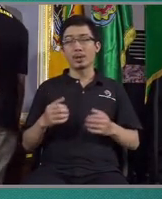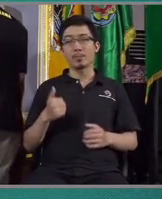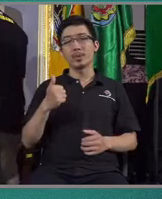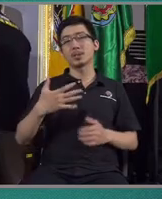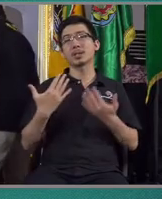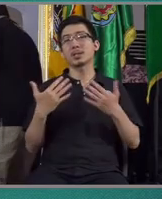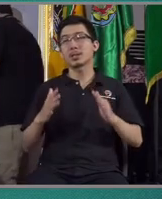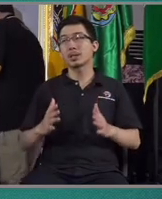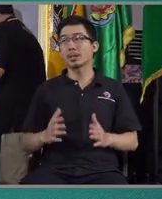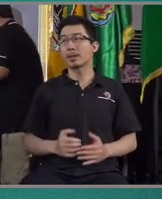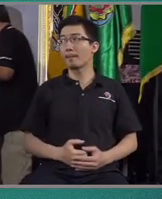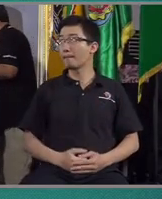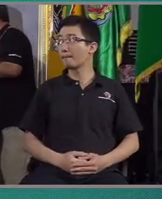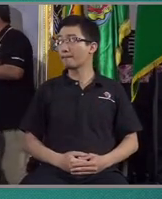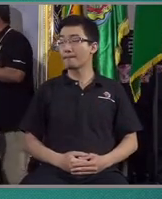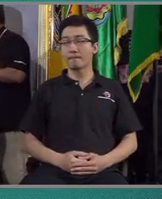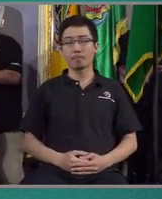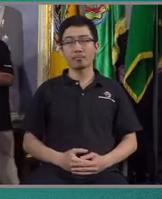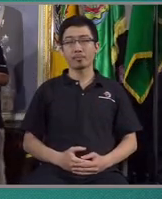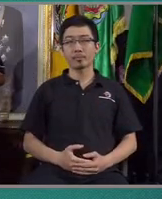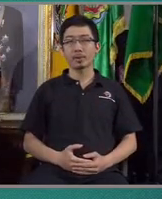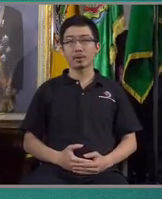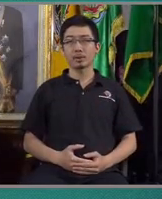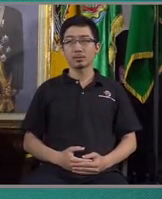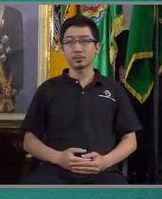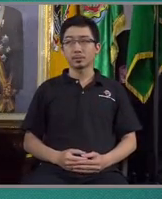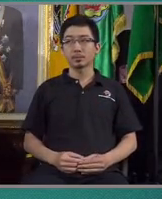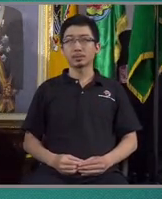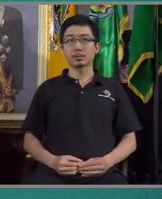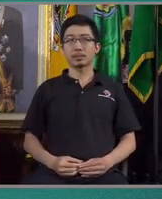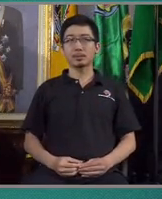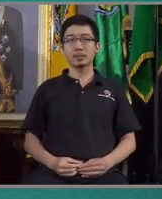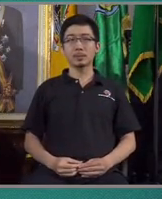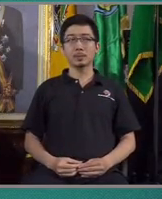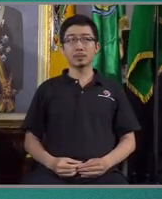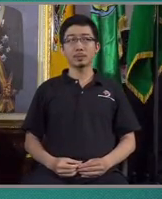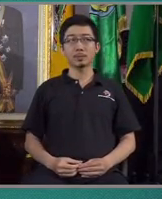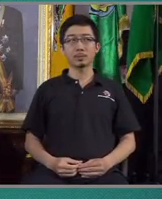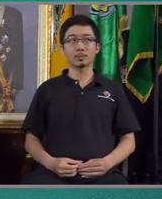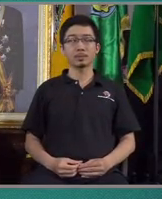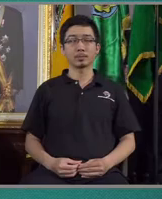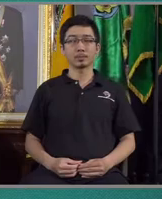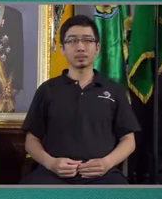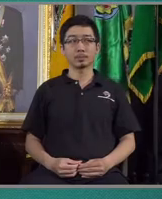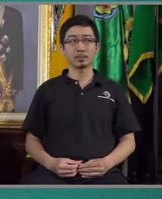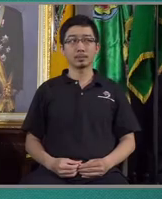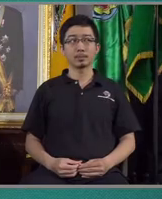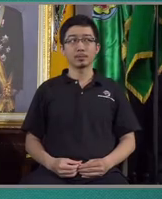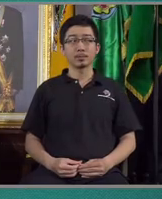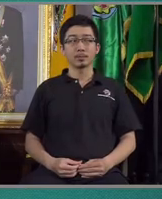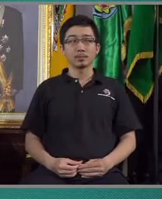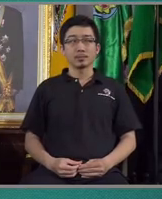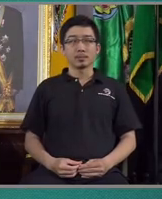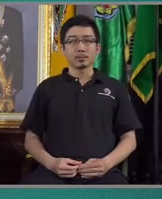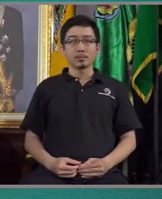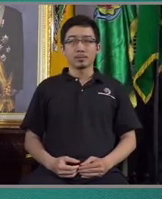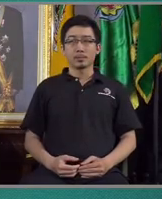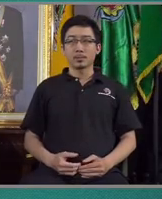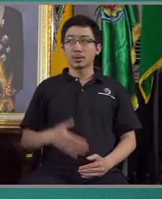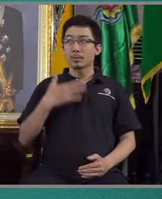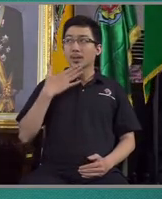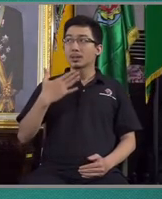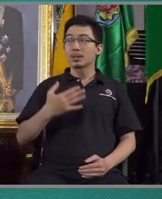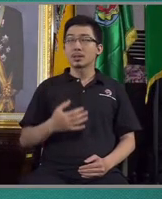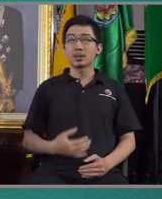Demak. Terima kasih. Assalamualaikum warahmatullahi wabarakatuh. Waalaikumsalam warahmatullahi wabarakatuh. Matur nuwun Bapak Bupati